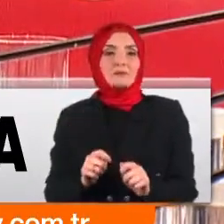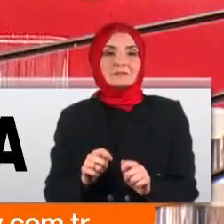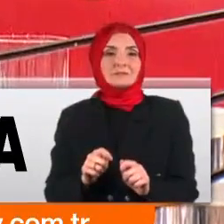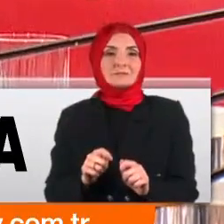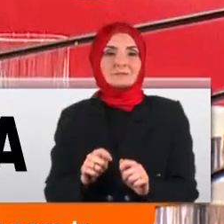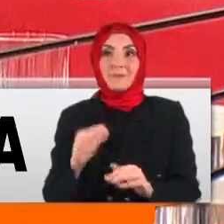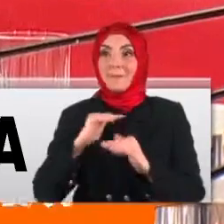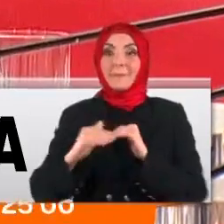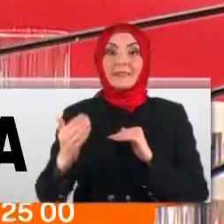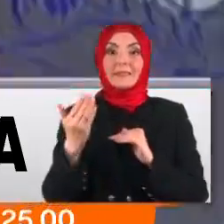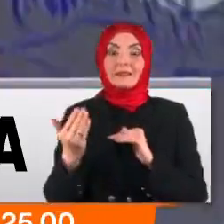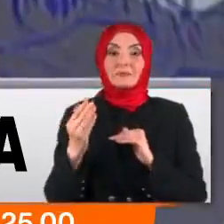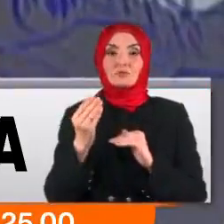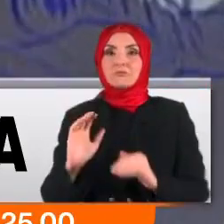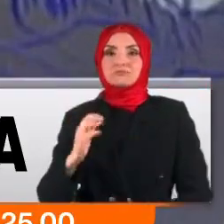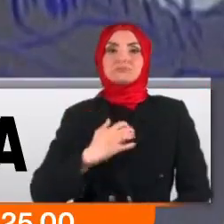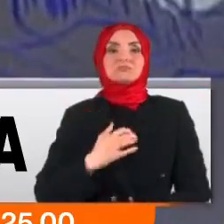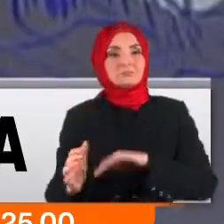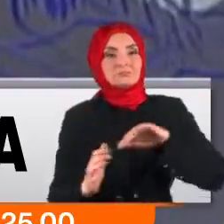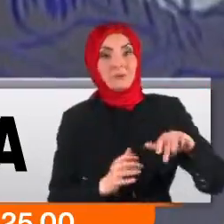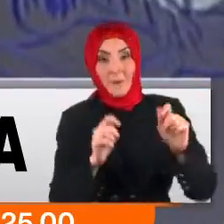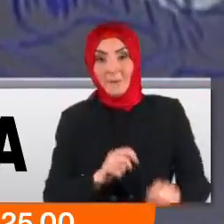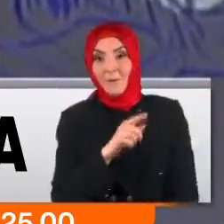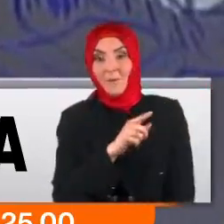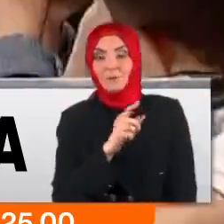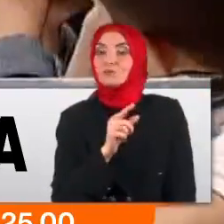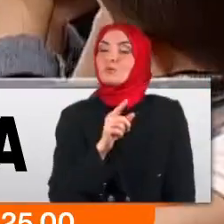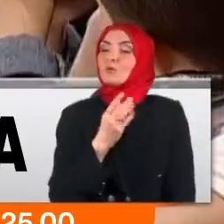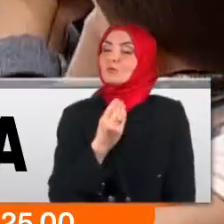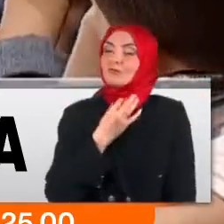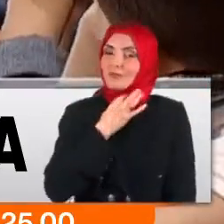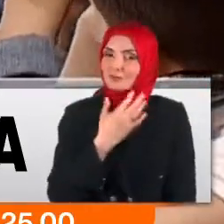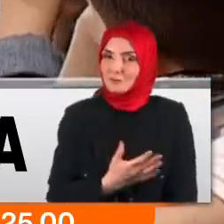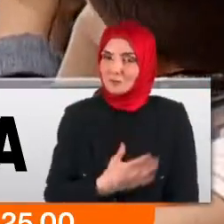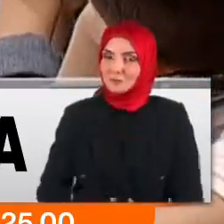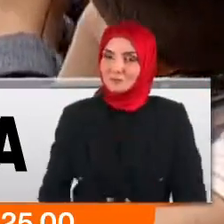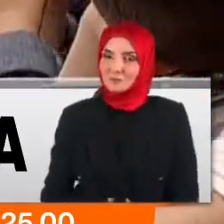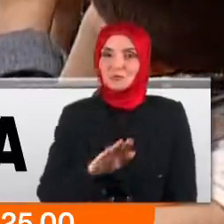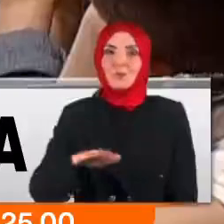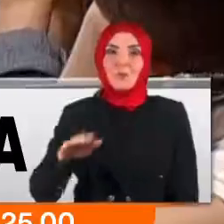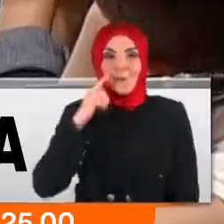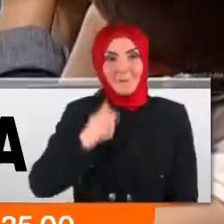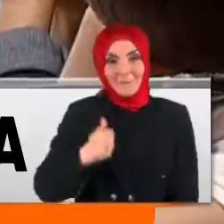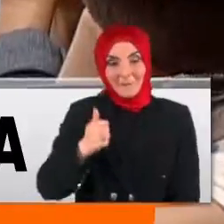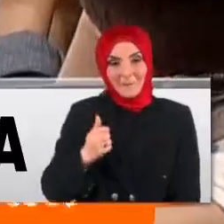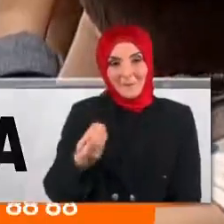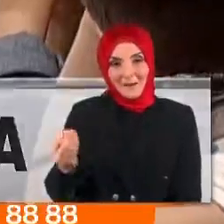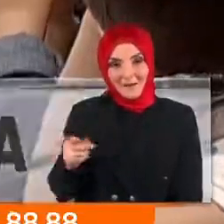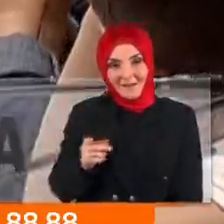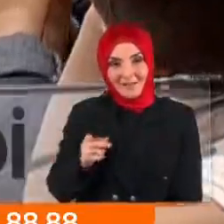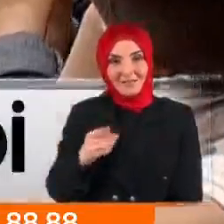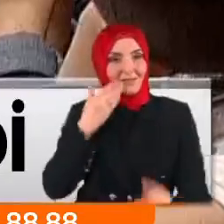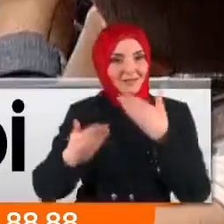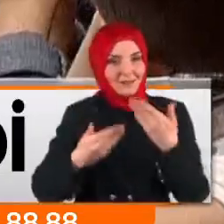milletimize çok sahip çıktı, ondan teşekkür ediyorum. Çocuk bakanlar anlattı, Cumhurbaşkanı dinledi.